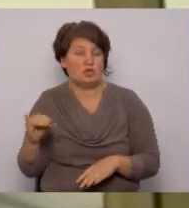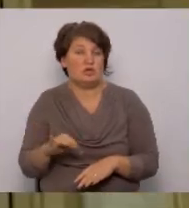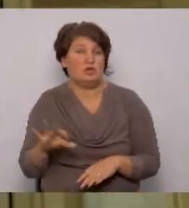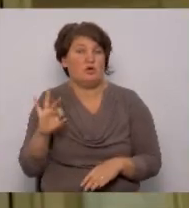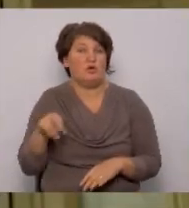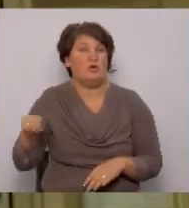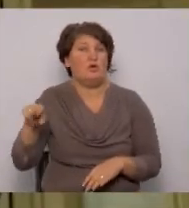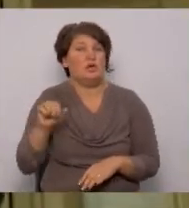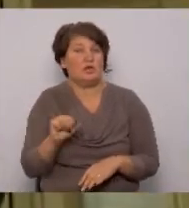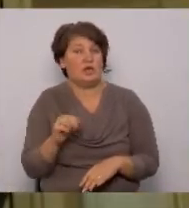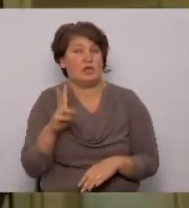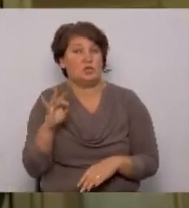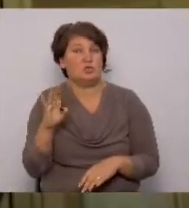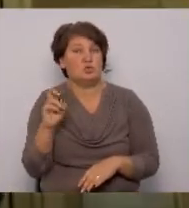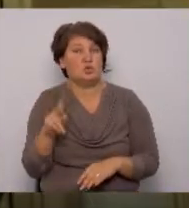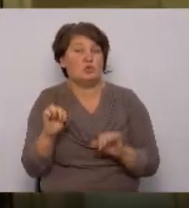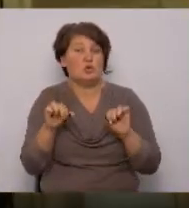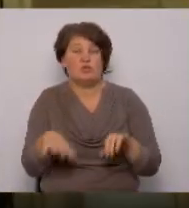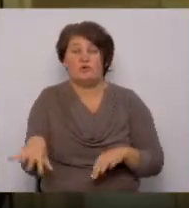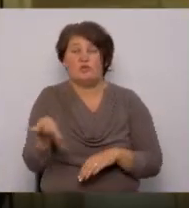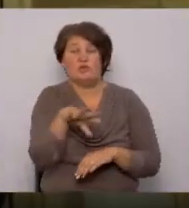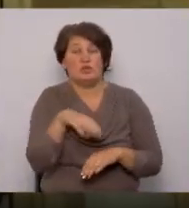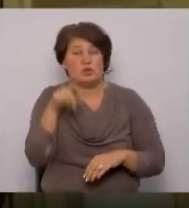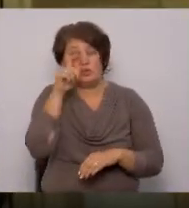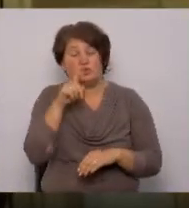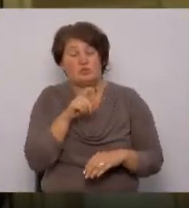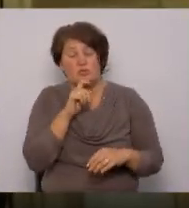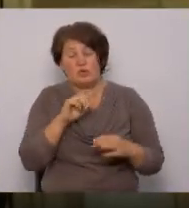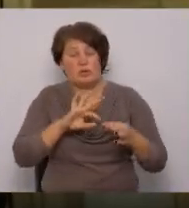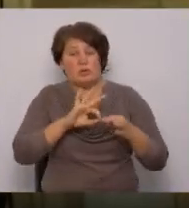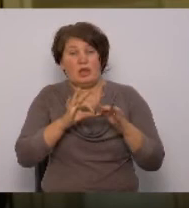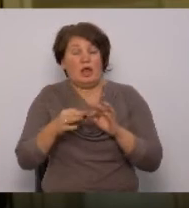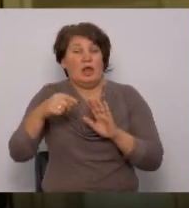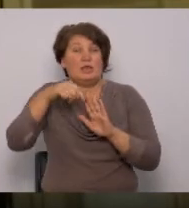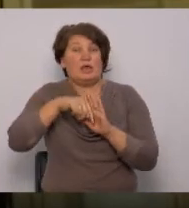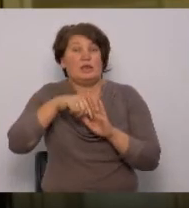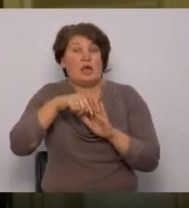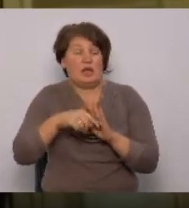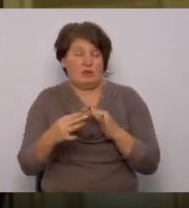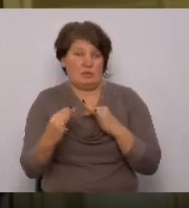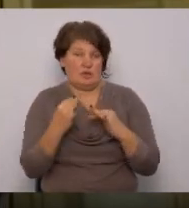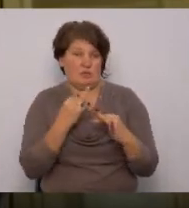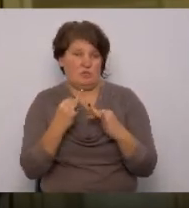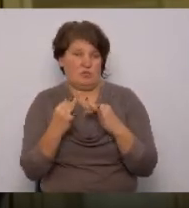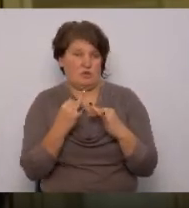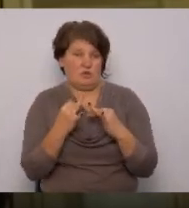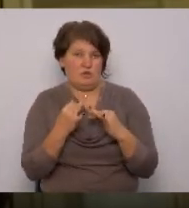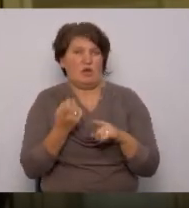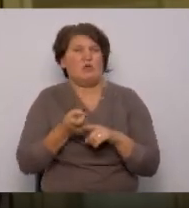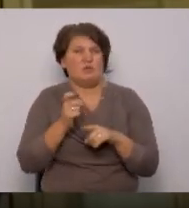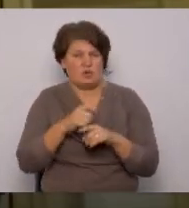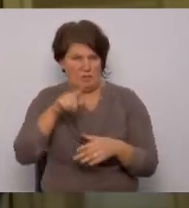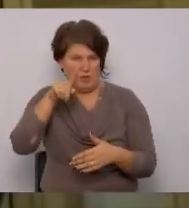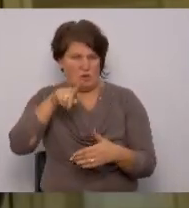Киричук. Можливо, ми всі не розуміємо деталі перемовин, але я більше, ніж переконаний,